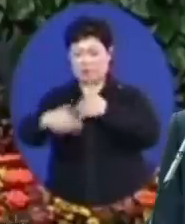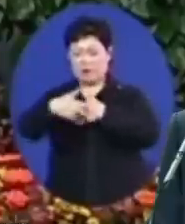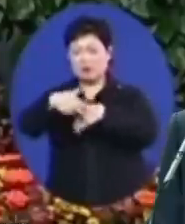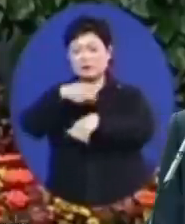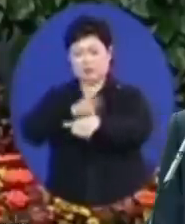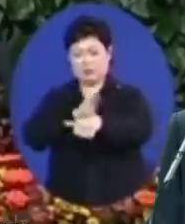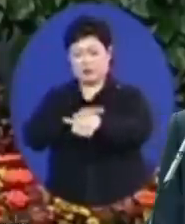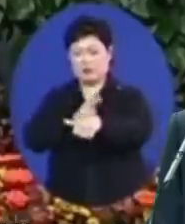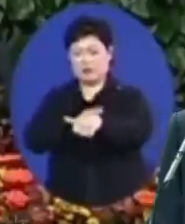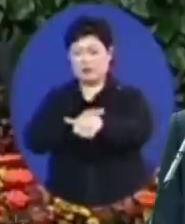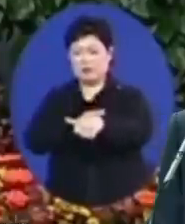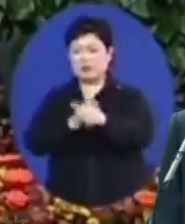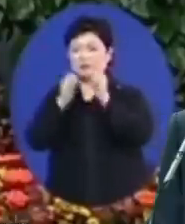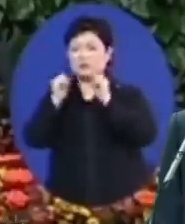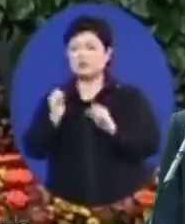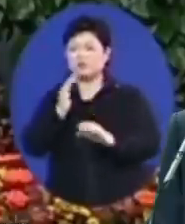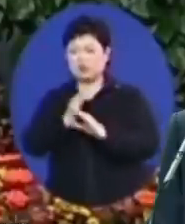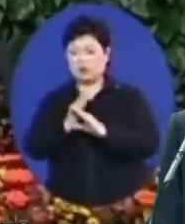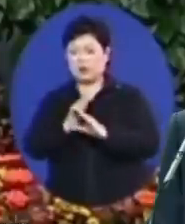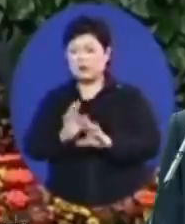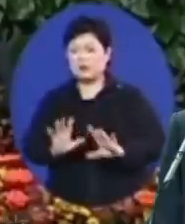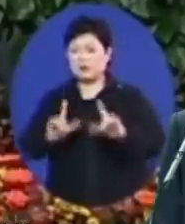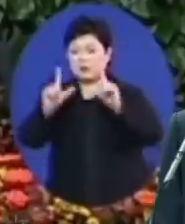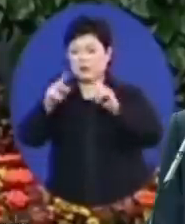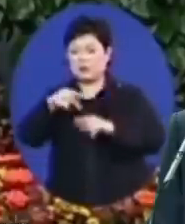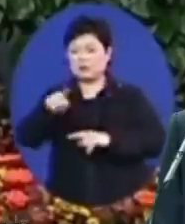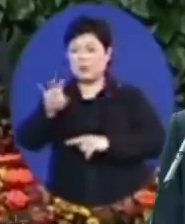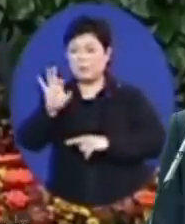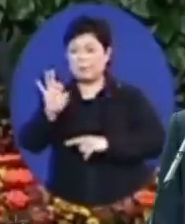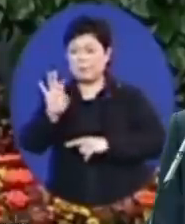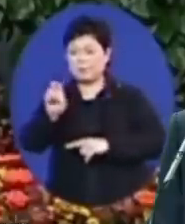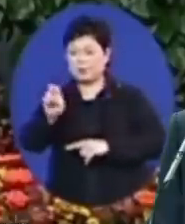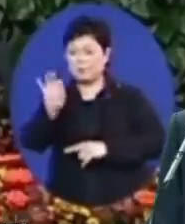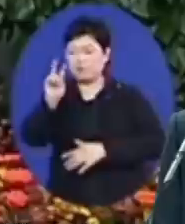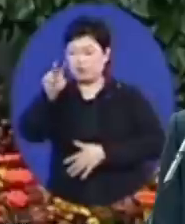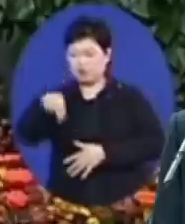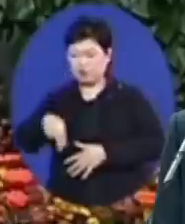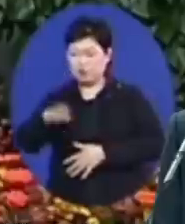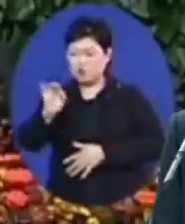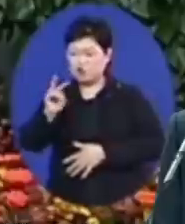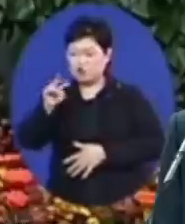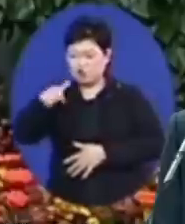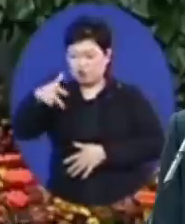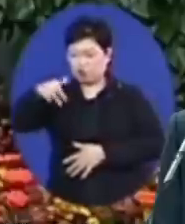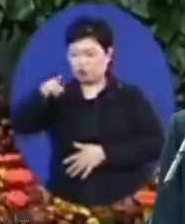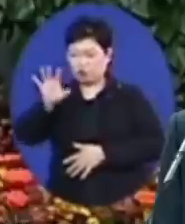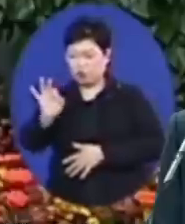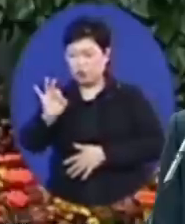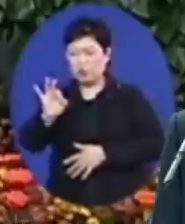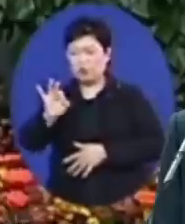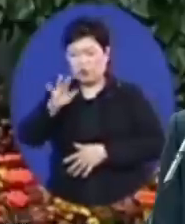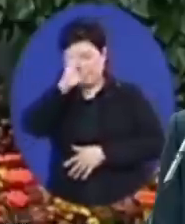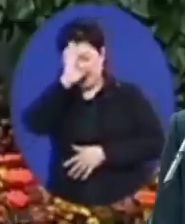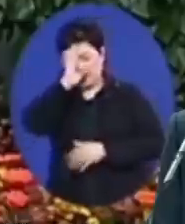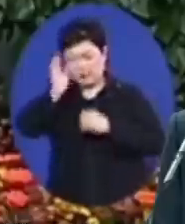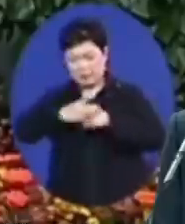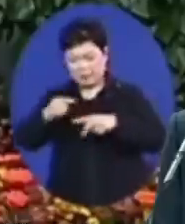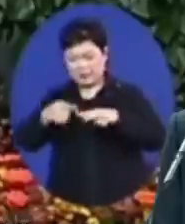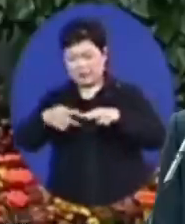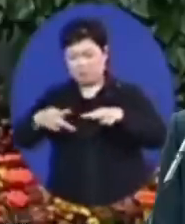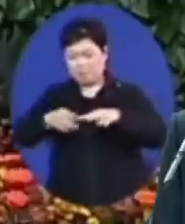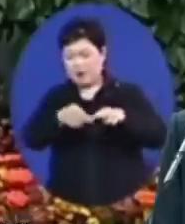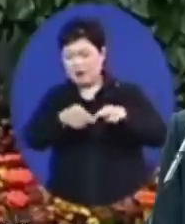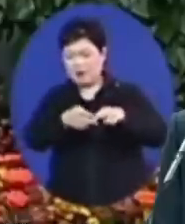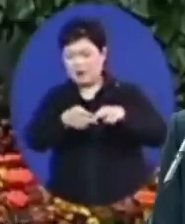그런데 그는 어느 날 섬유육종암으로 오른편 다리를 절단하게 되었습니다. 한 다리를 잘라낸 후에